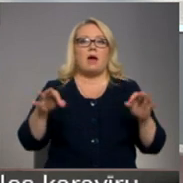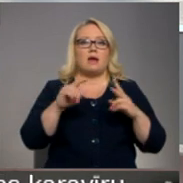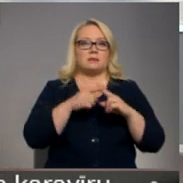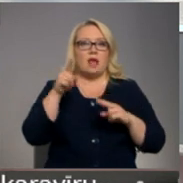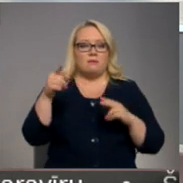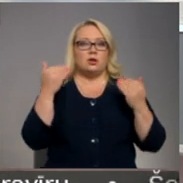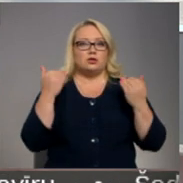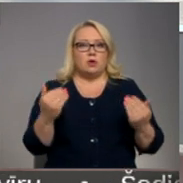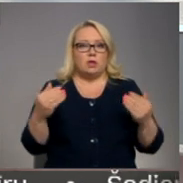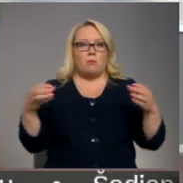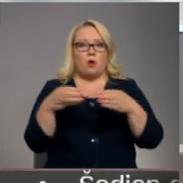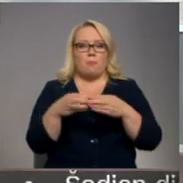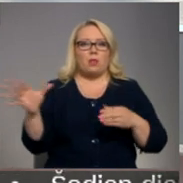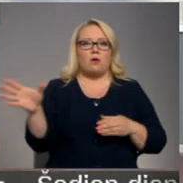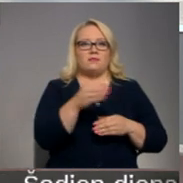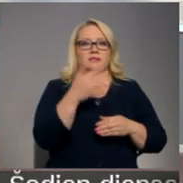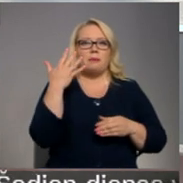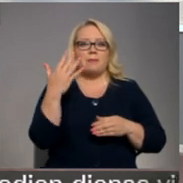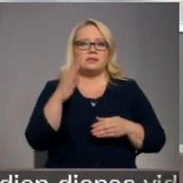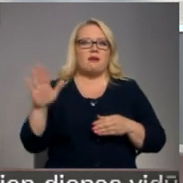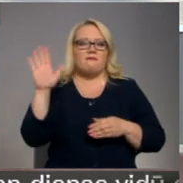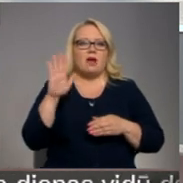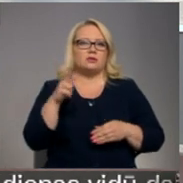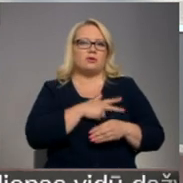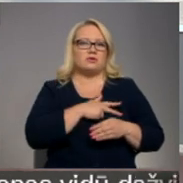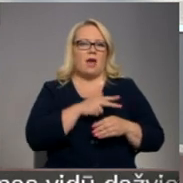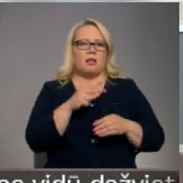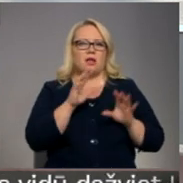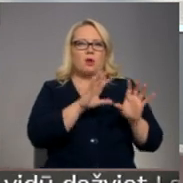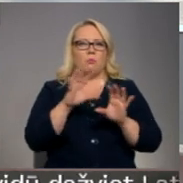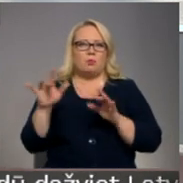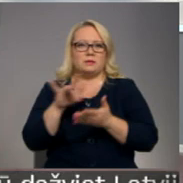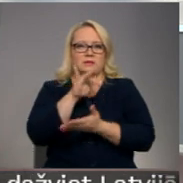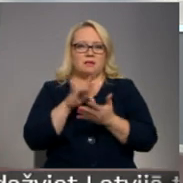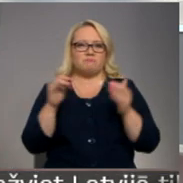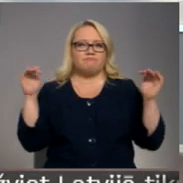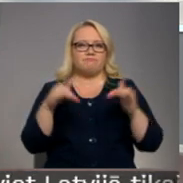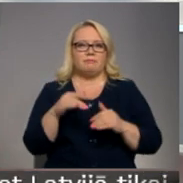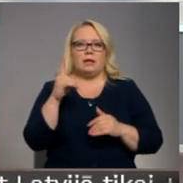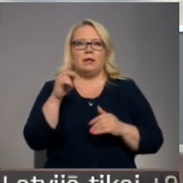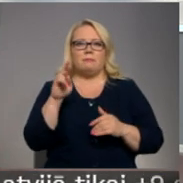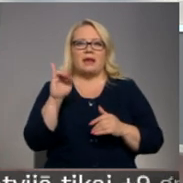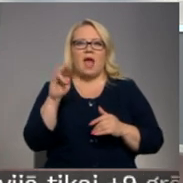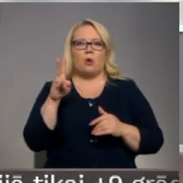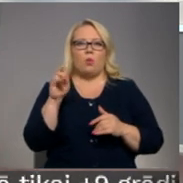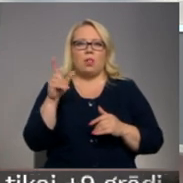šodien komandas no visiem 5 valsts sociālās aprūpes centriem pulcējās Priekulas stadionā. Tur bija arī Aizputes